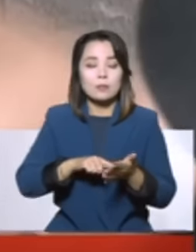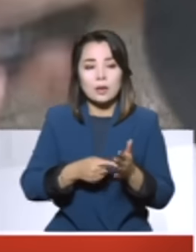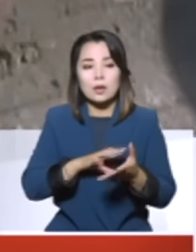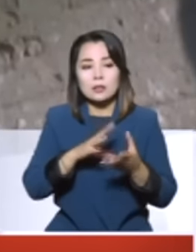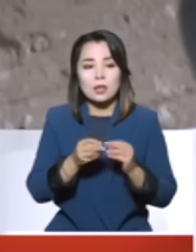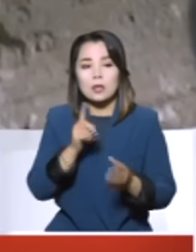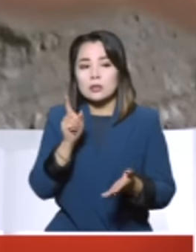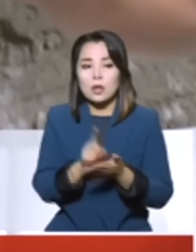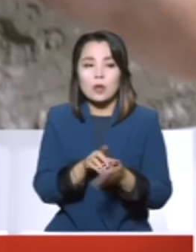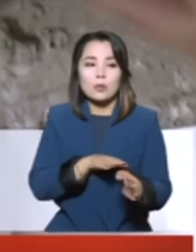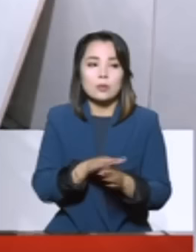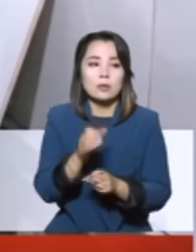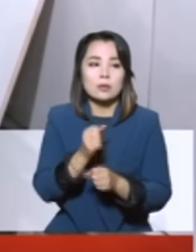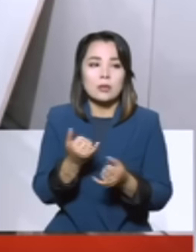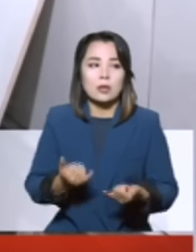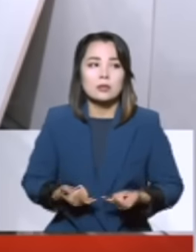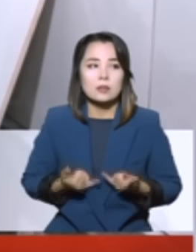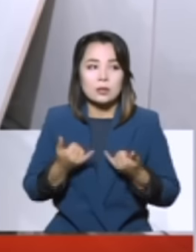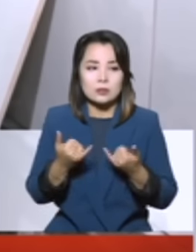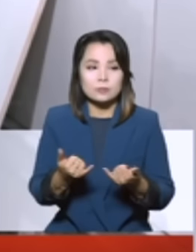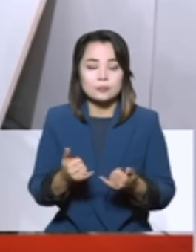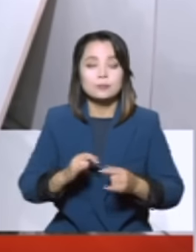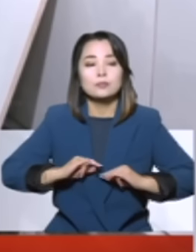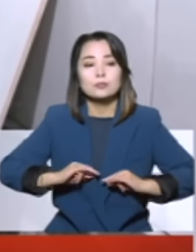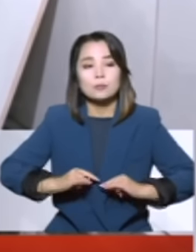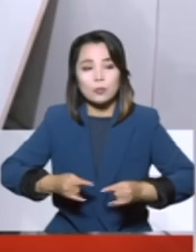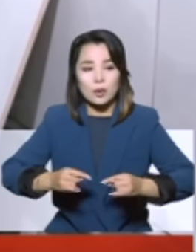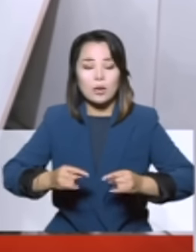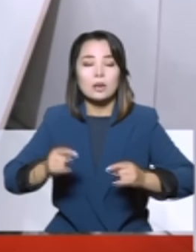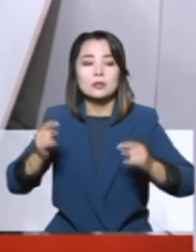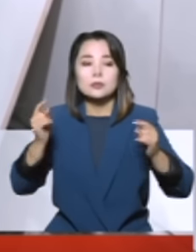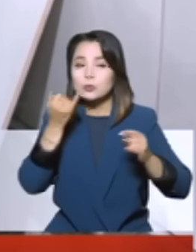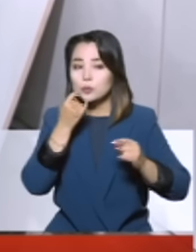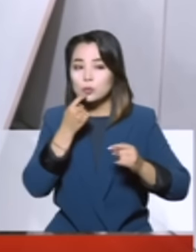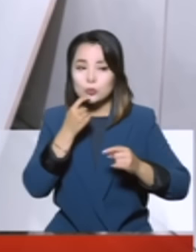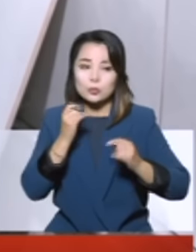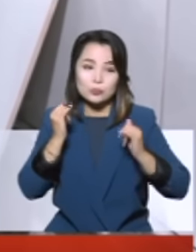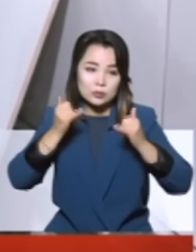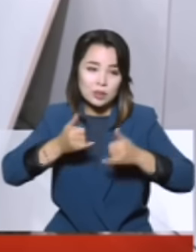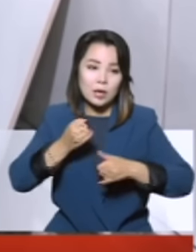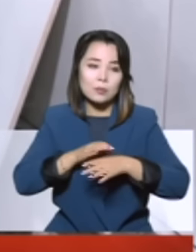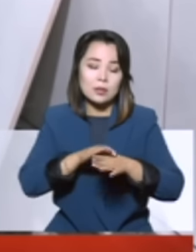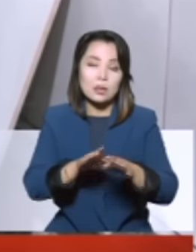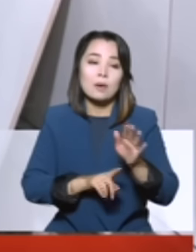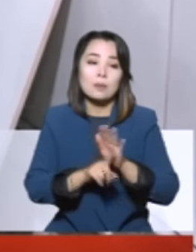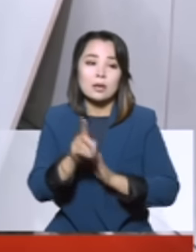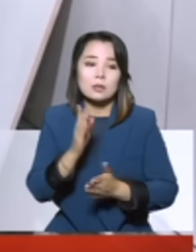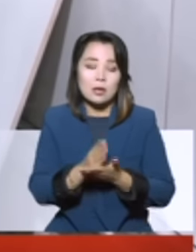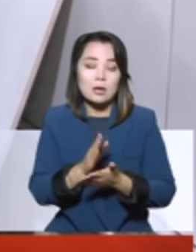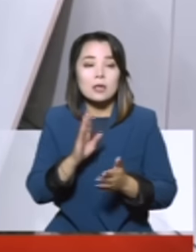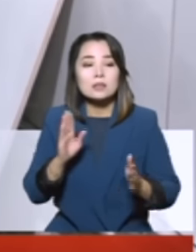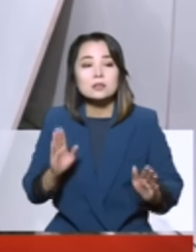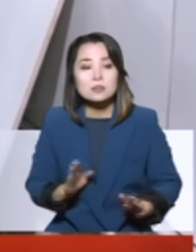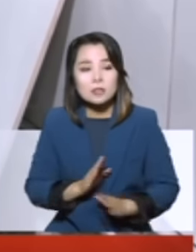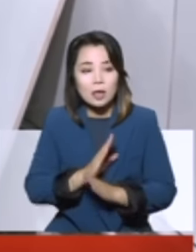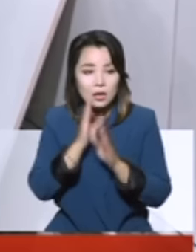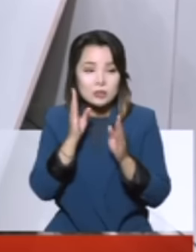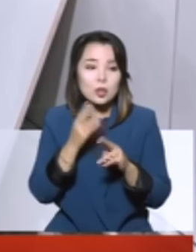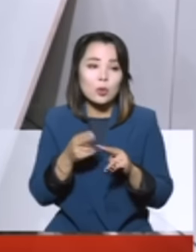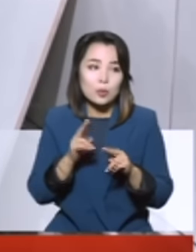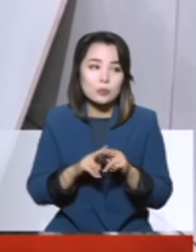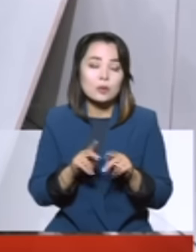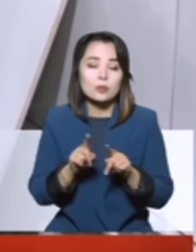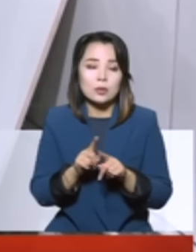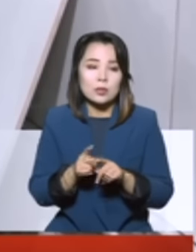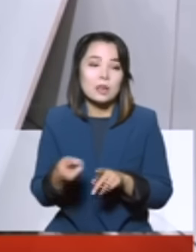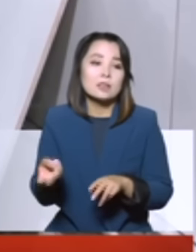міндетті абыроймен атқару. Фундаментті бастадық қой, осы үйлерді міне. Таңға сағат